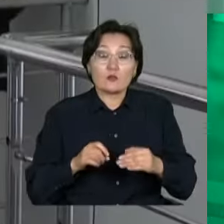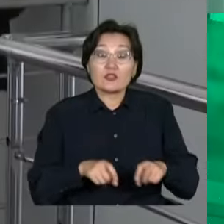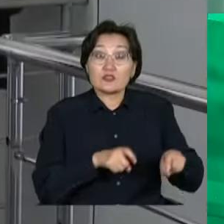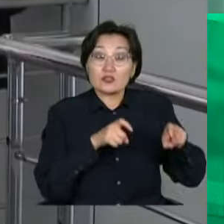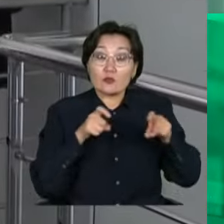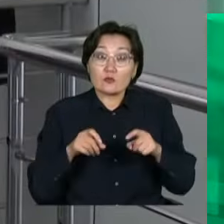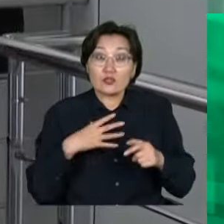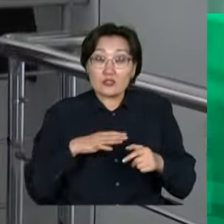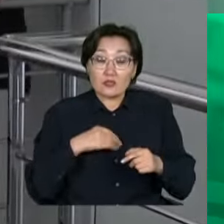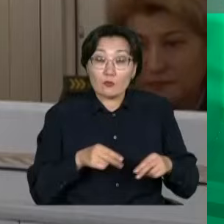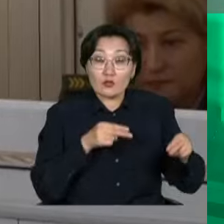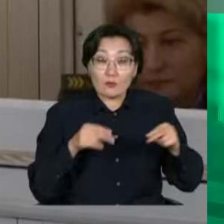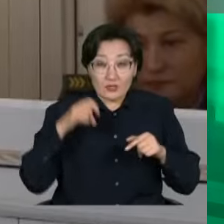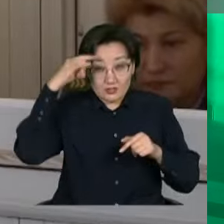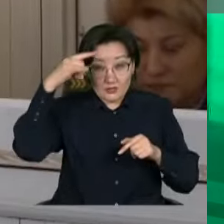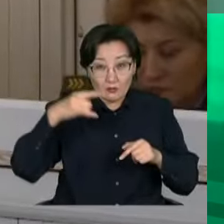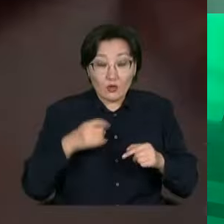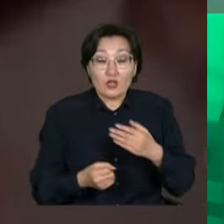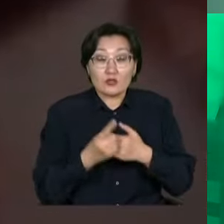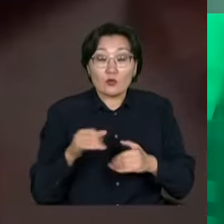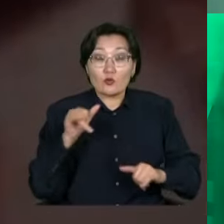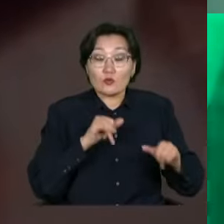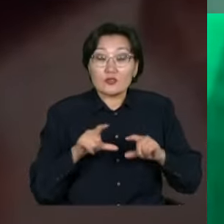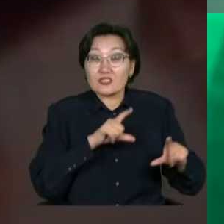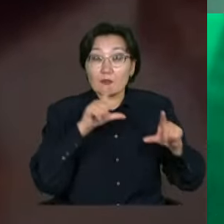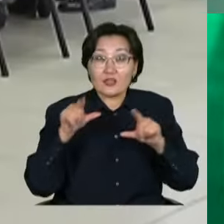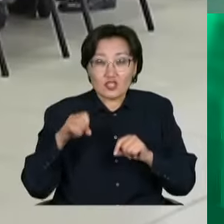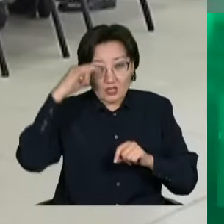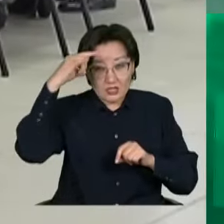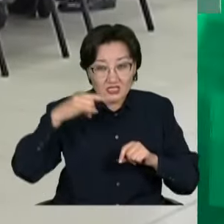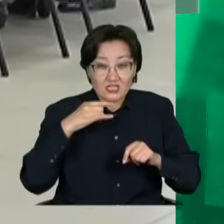поток. Для чего едут в нашу страну? Откуда и куда переезжают казахстанцы?